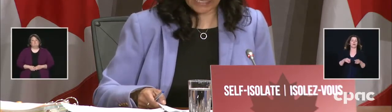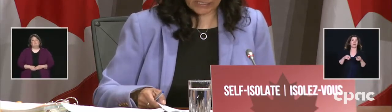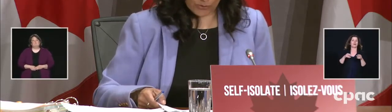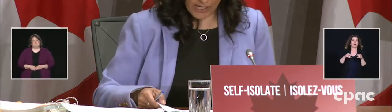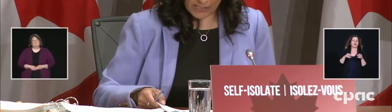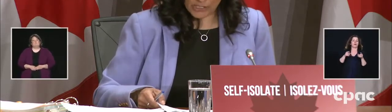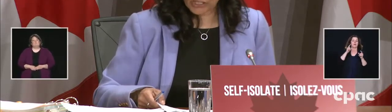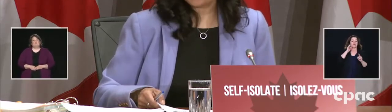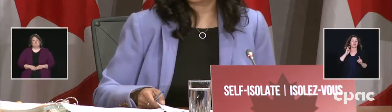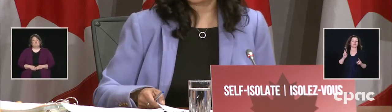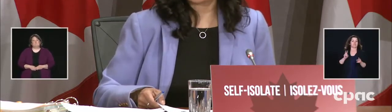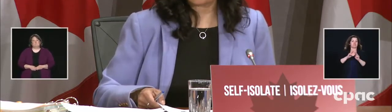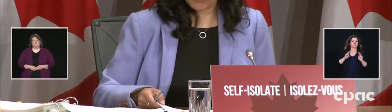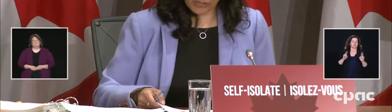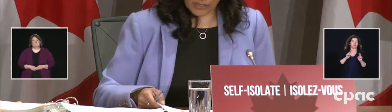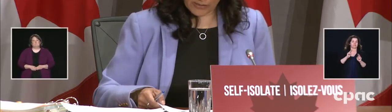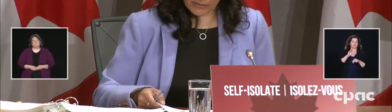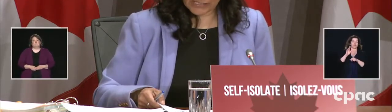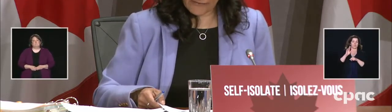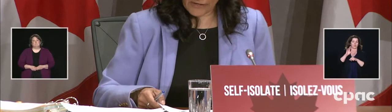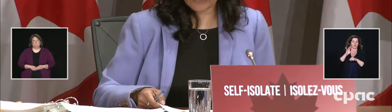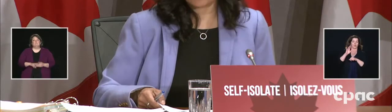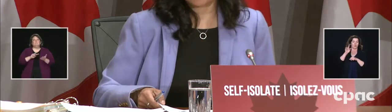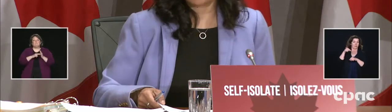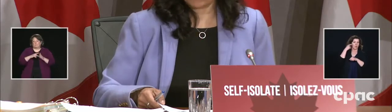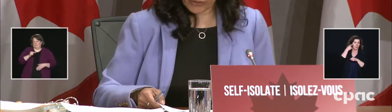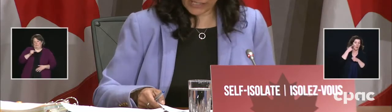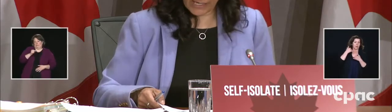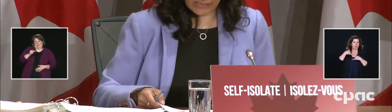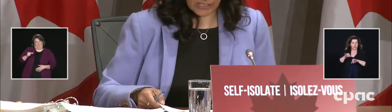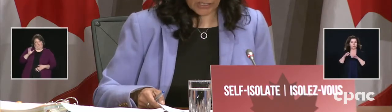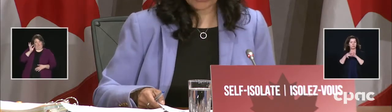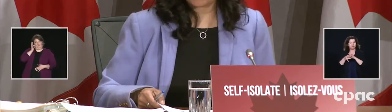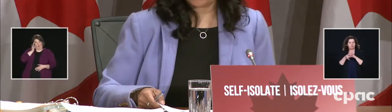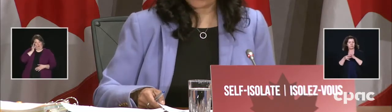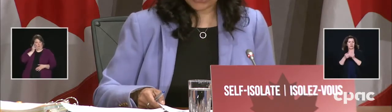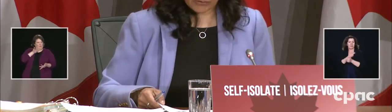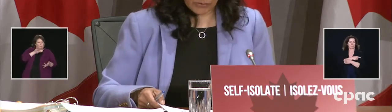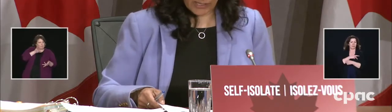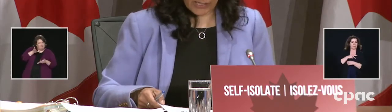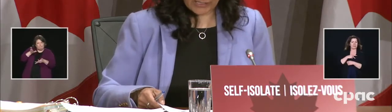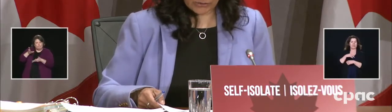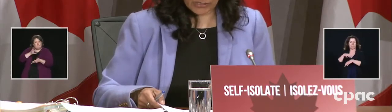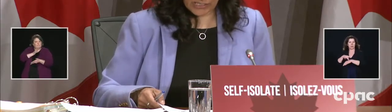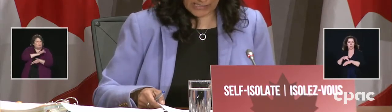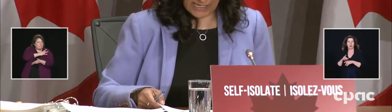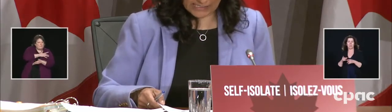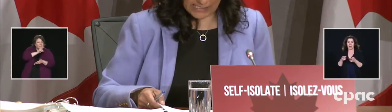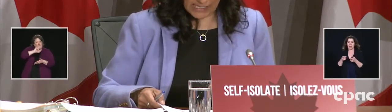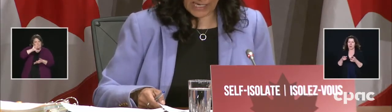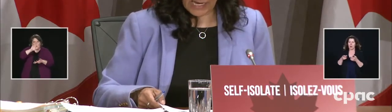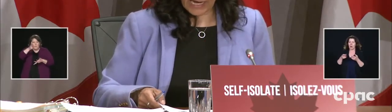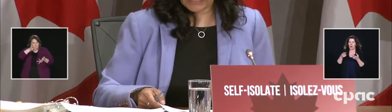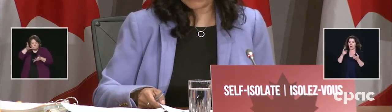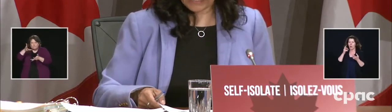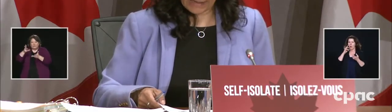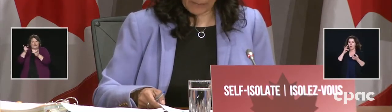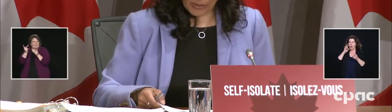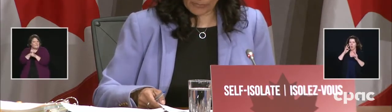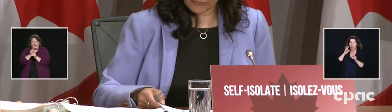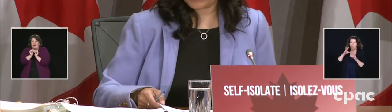provinces et les territoires, nous explorons différents moyens de contribuer à soutenir l'accès